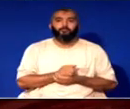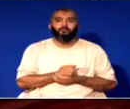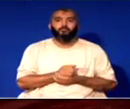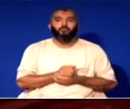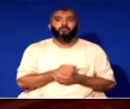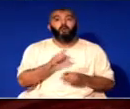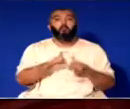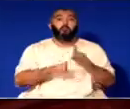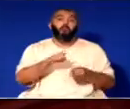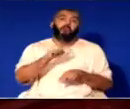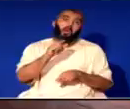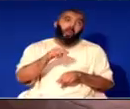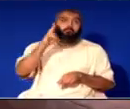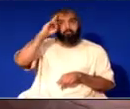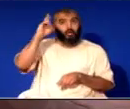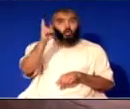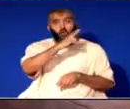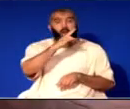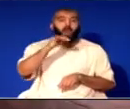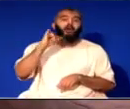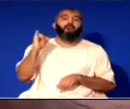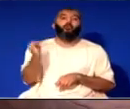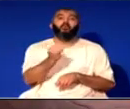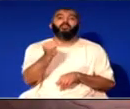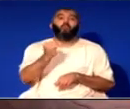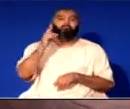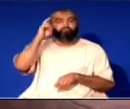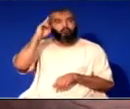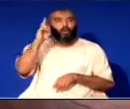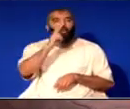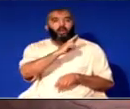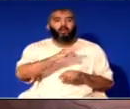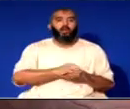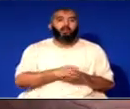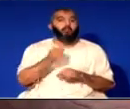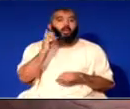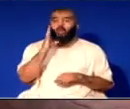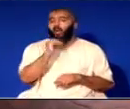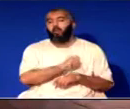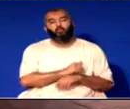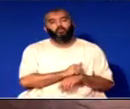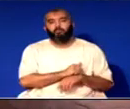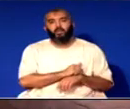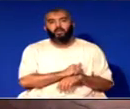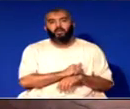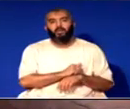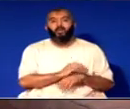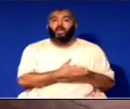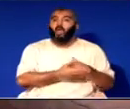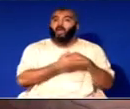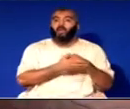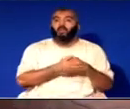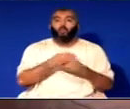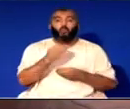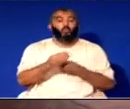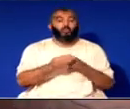المعلومة، قد يكون له بعض الثقافة في في في في ميدان آخر، ولكن لا يستطيع أن يؤدي ذلك أكثر مما يؤدي صاحب